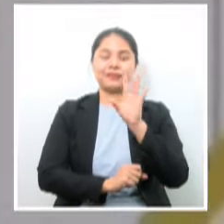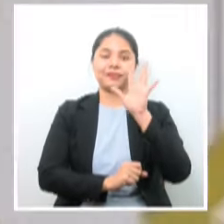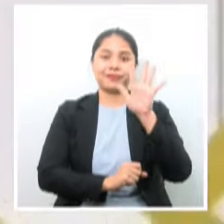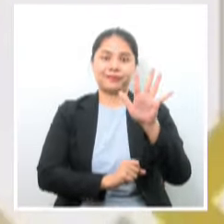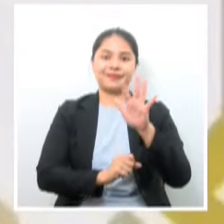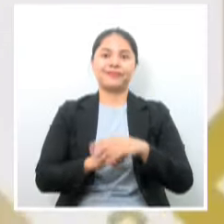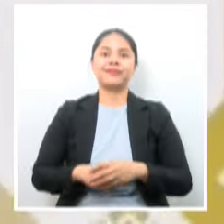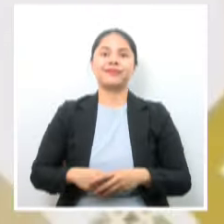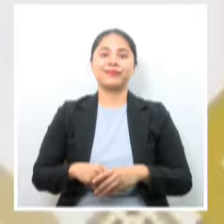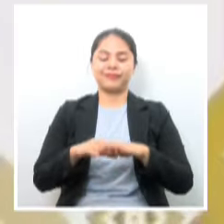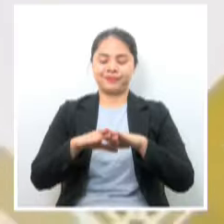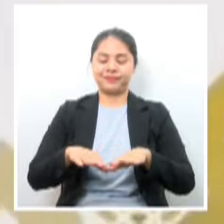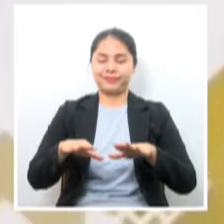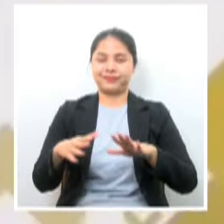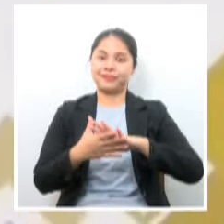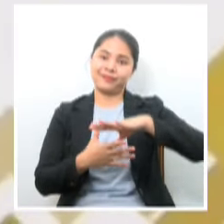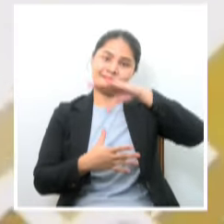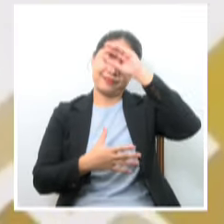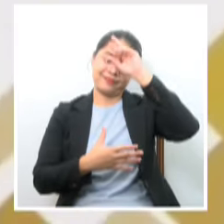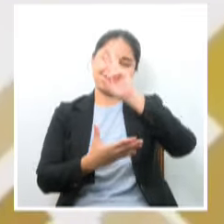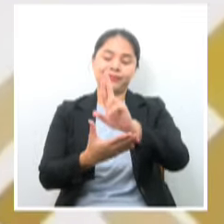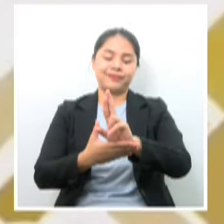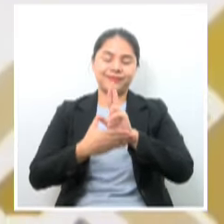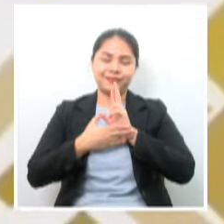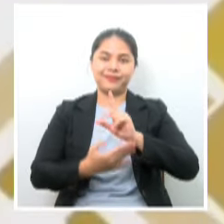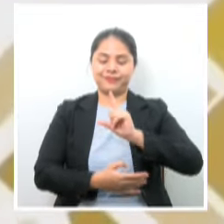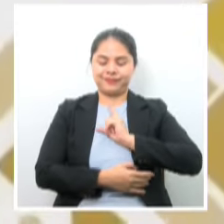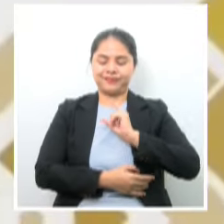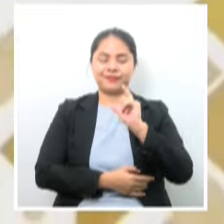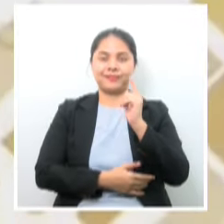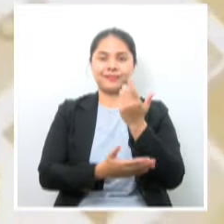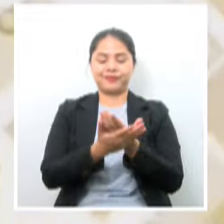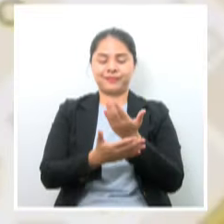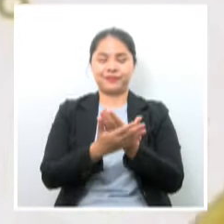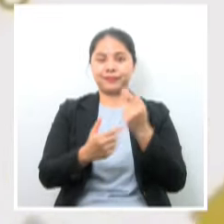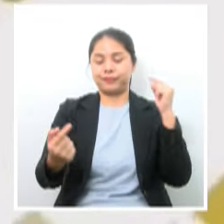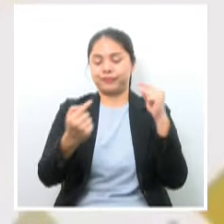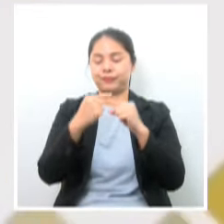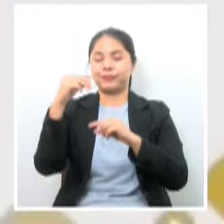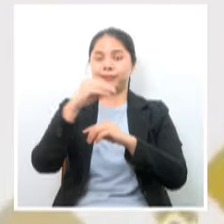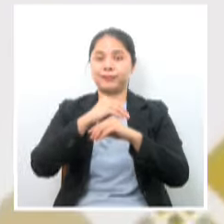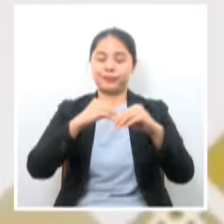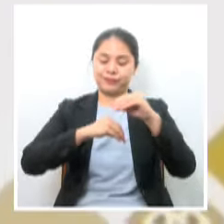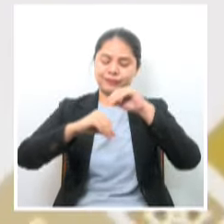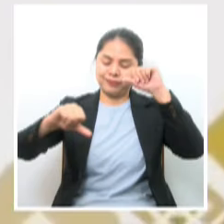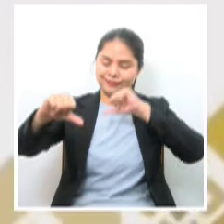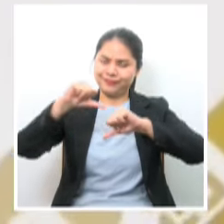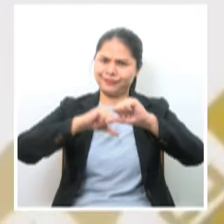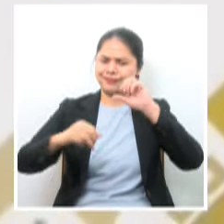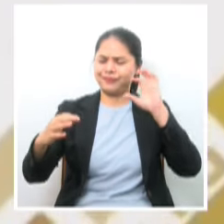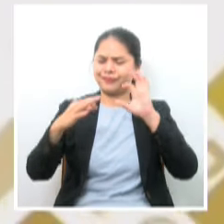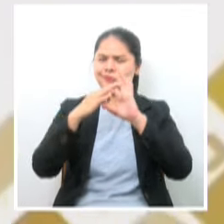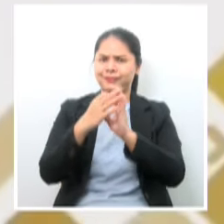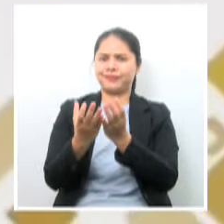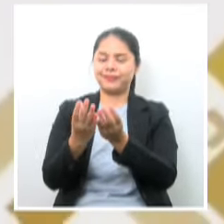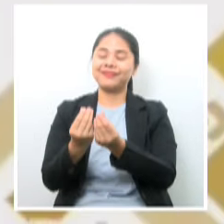2565นักเรียนได้รับรางวัลเหรียญเงินการประกวดโครงงานคณิตศาสตร์ประเภทบูรณาการในคณิตศาสตร์ไปประยุกต์